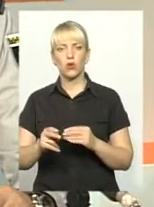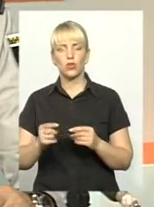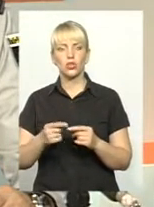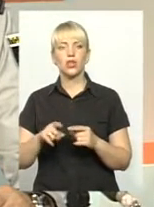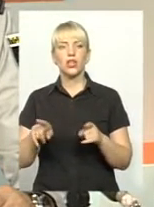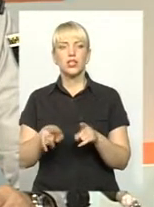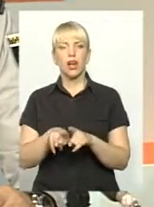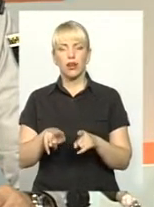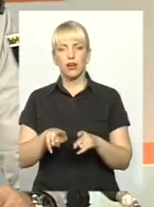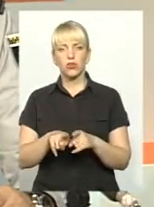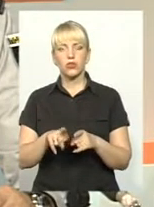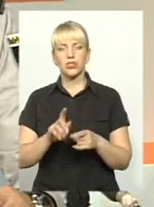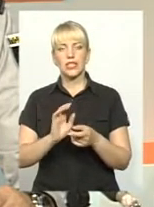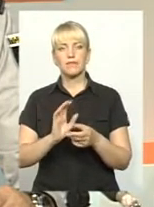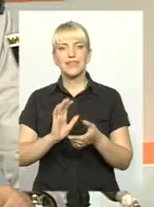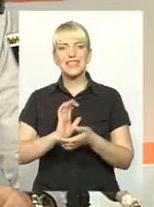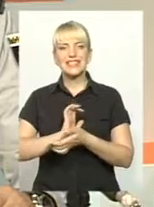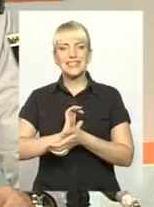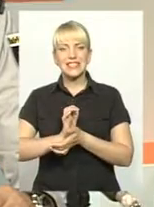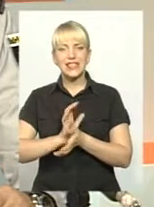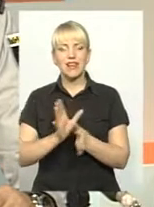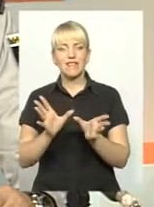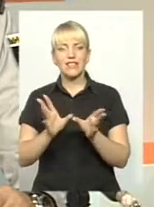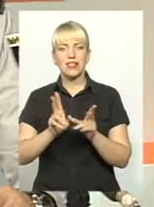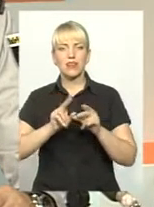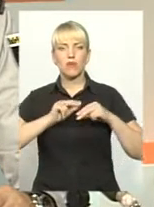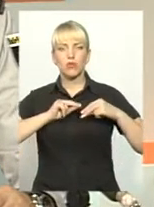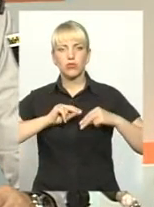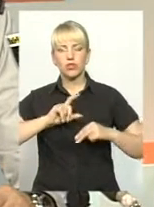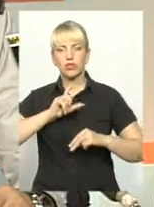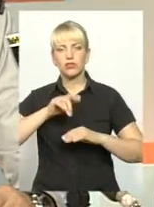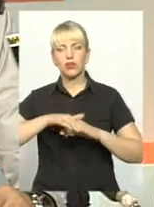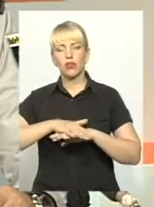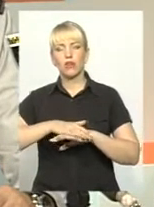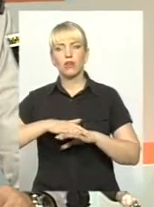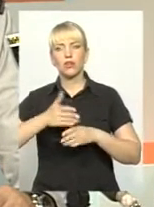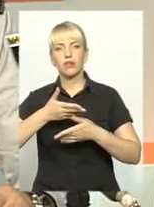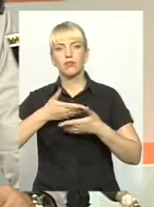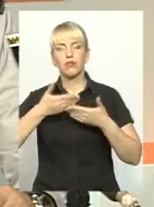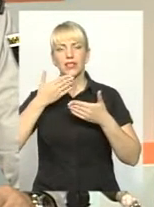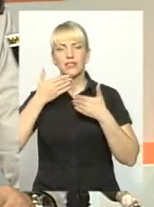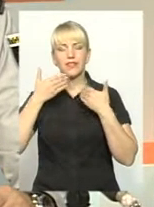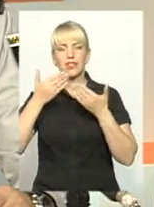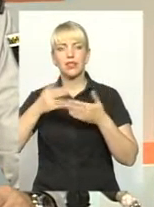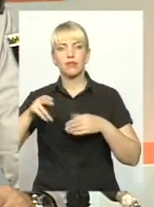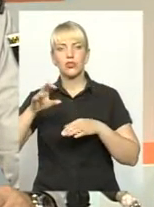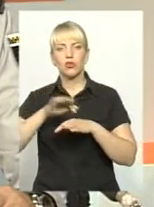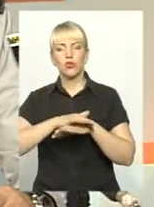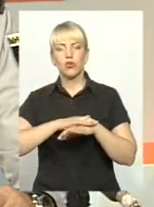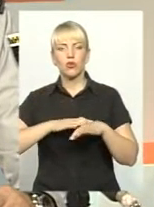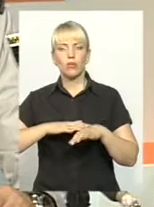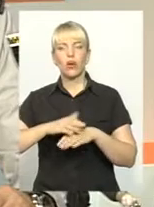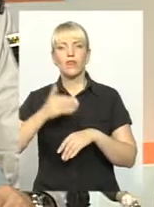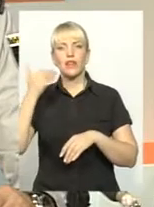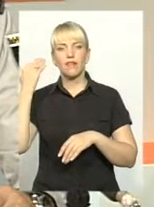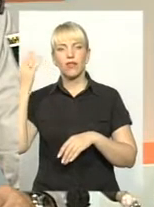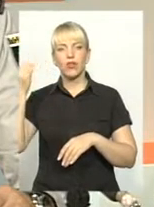тісна взаємодія з громадою, тому що ми звертаємося до громади, вони телефонують